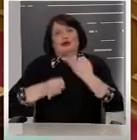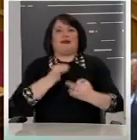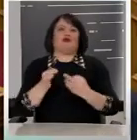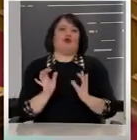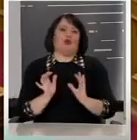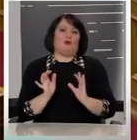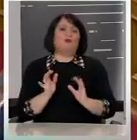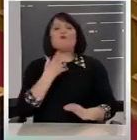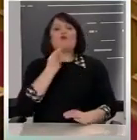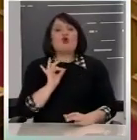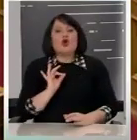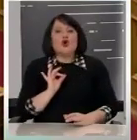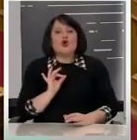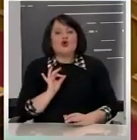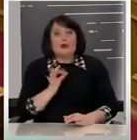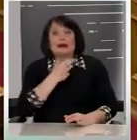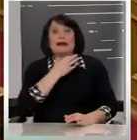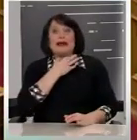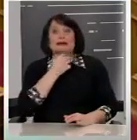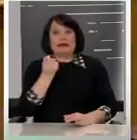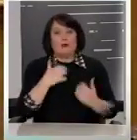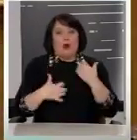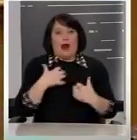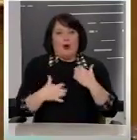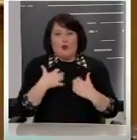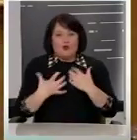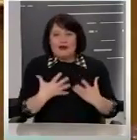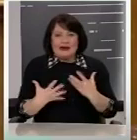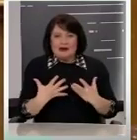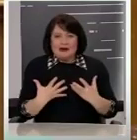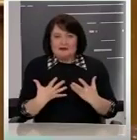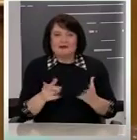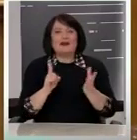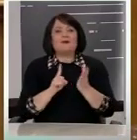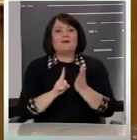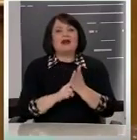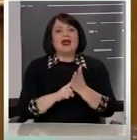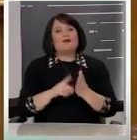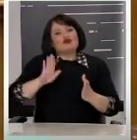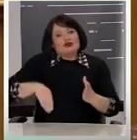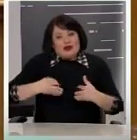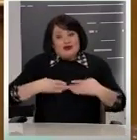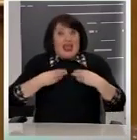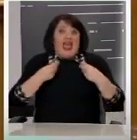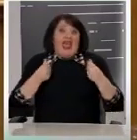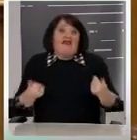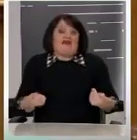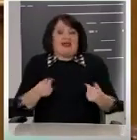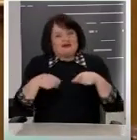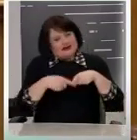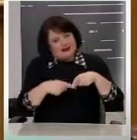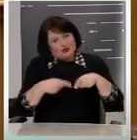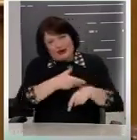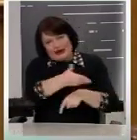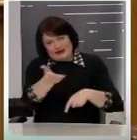ομιλίας, γιατί και χρειάζεται suspense, αλλά και πρέπει να τη συνδυάσω με τις ευχές του Χριστουγέννων σε όλες τις πλευρές,